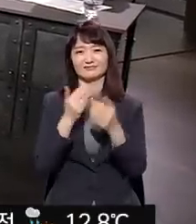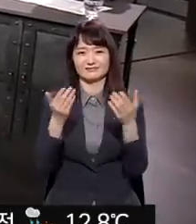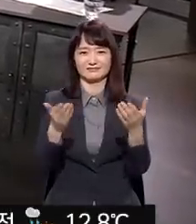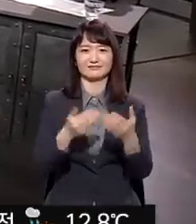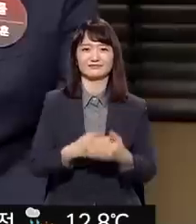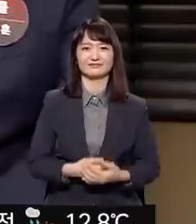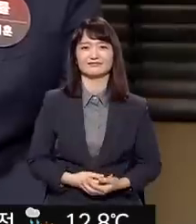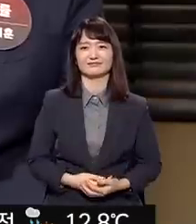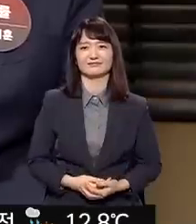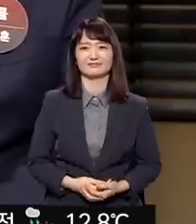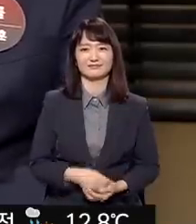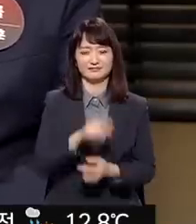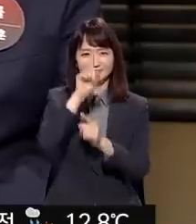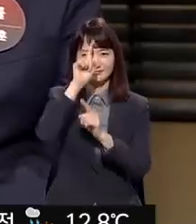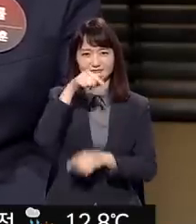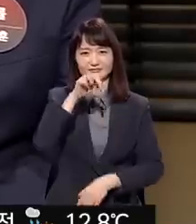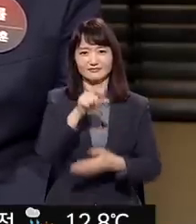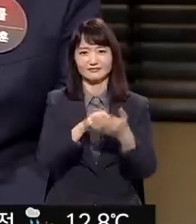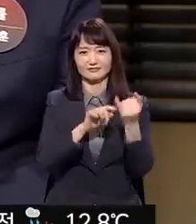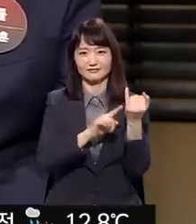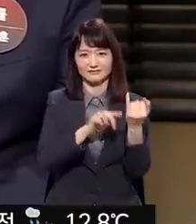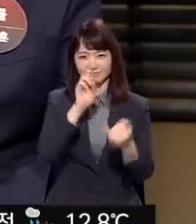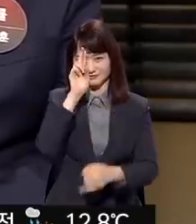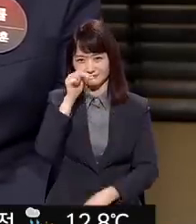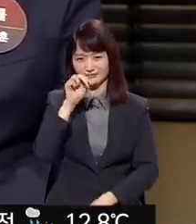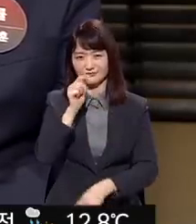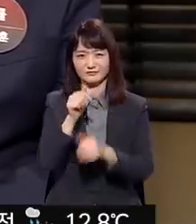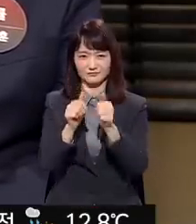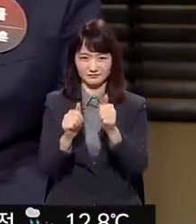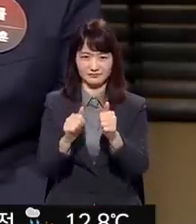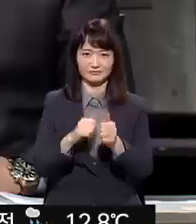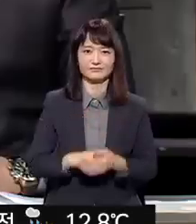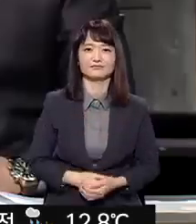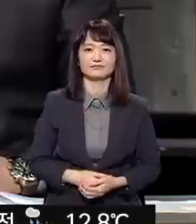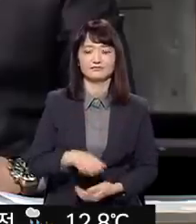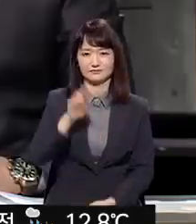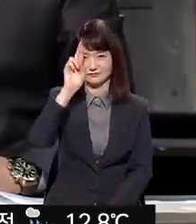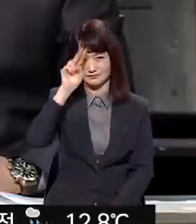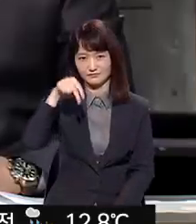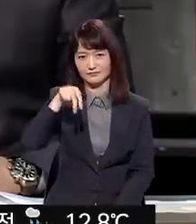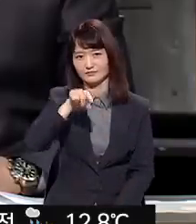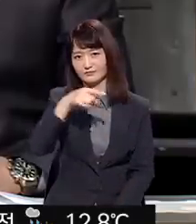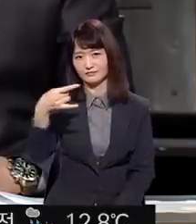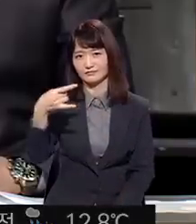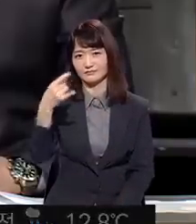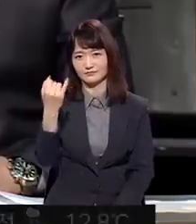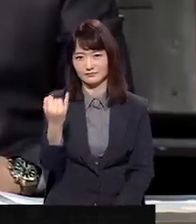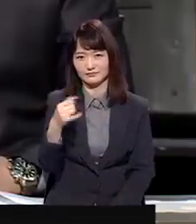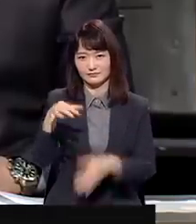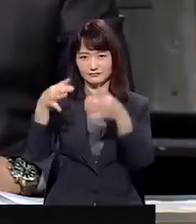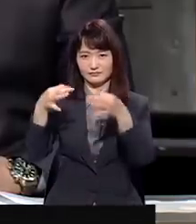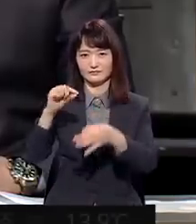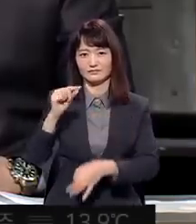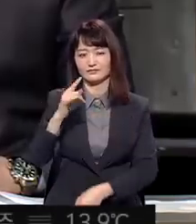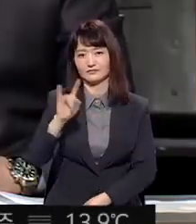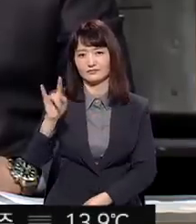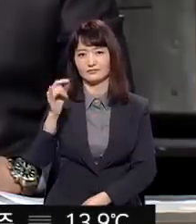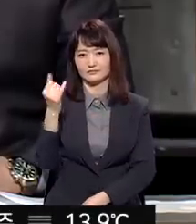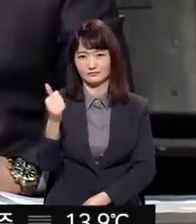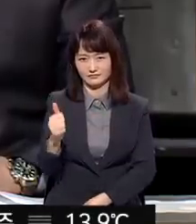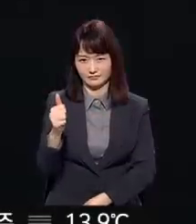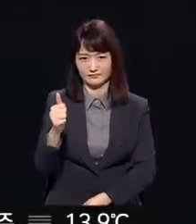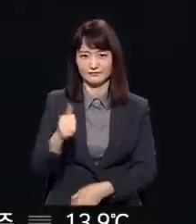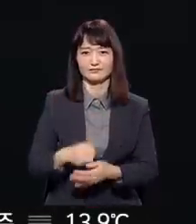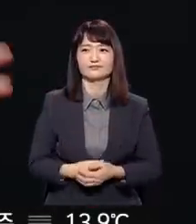올리죠. 예, 이자연 기자, 박지훈 변호사. 그리고 박상희 소장, 김은배 전 서울청 팀장,